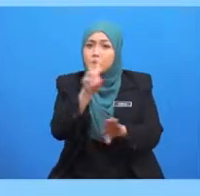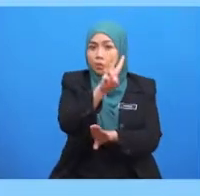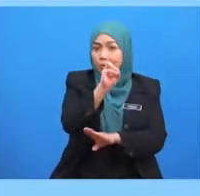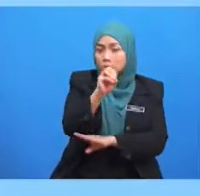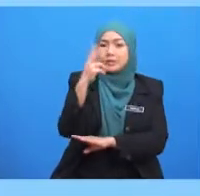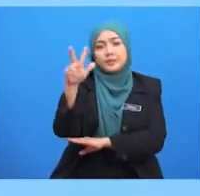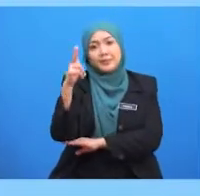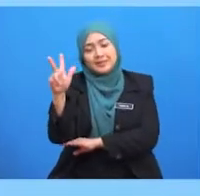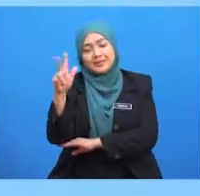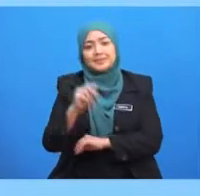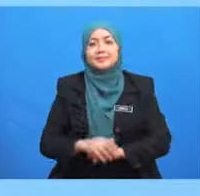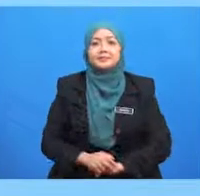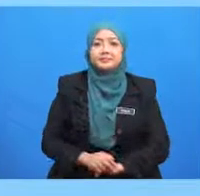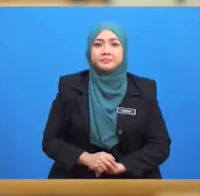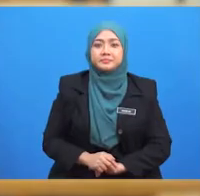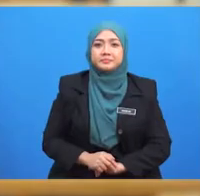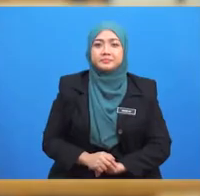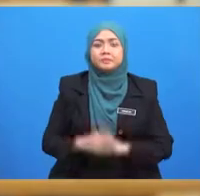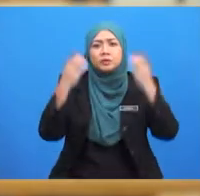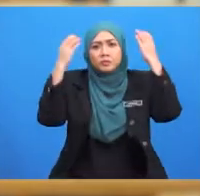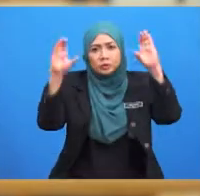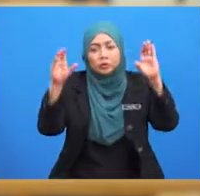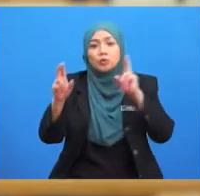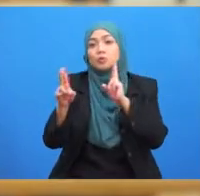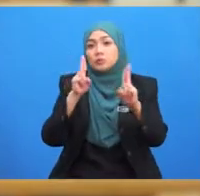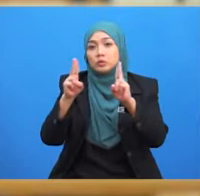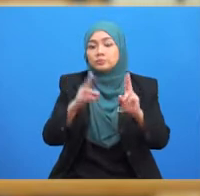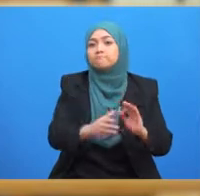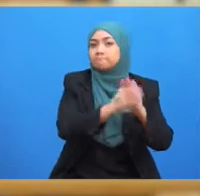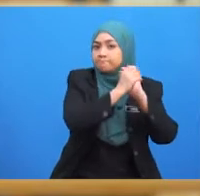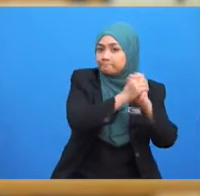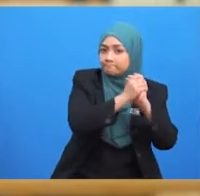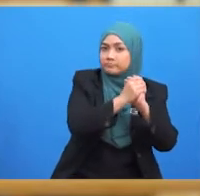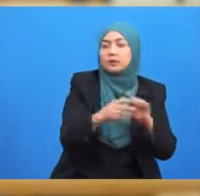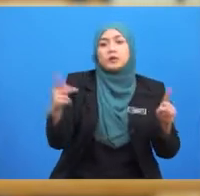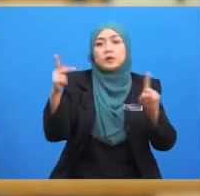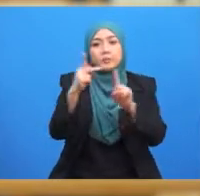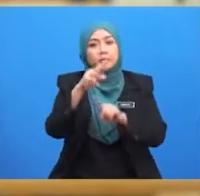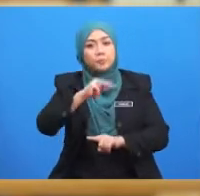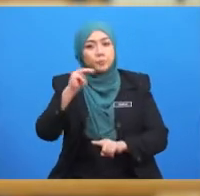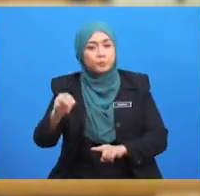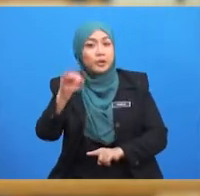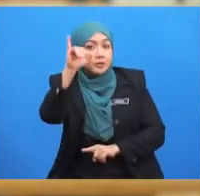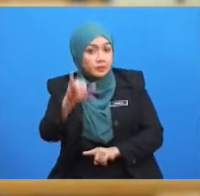2013 chegou ucapkan tanya kepada murid yang berjaya menjawab